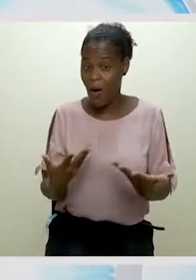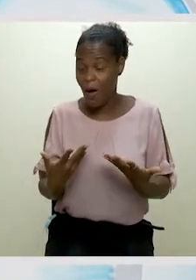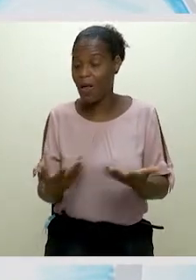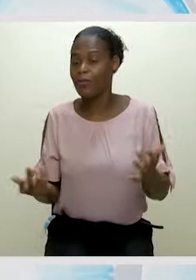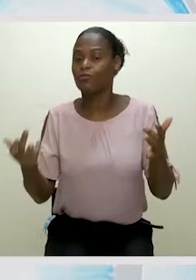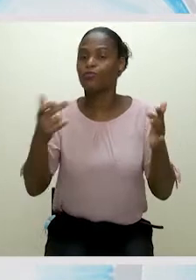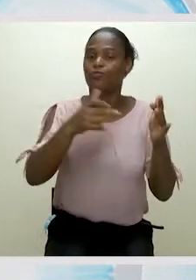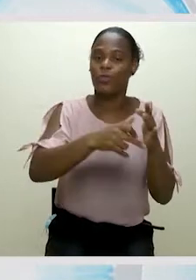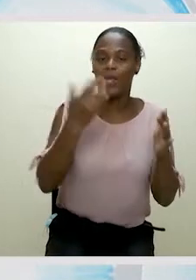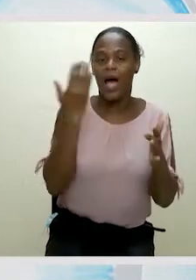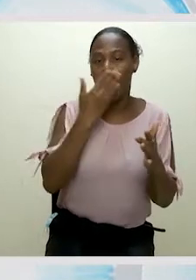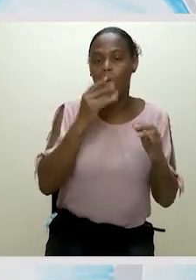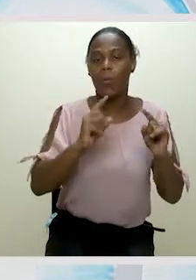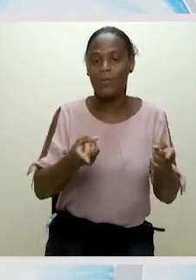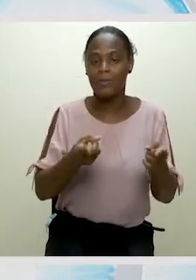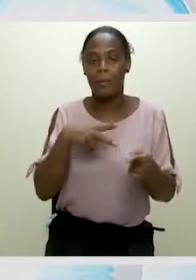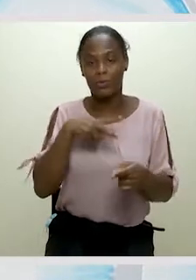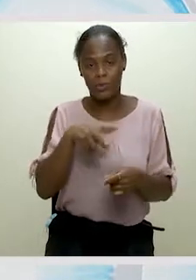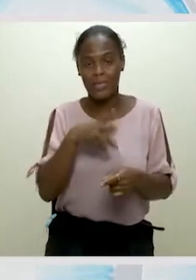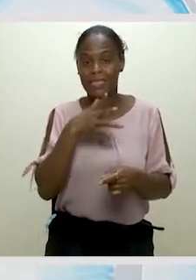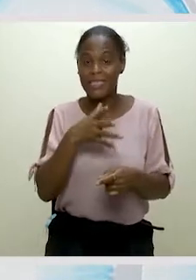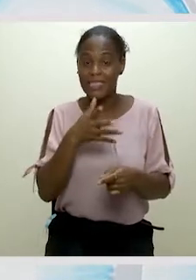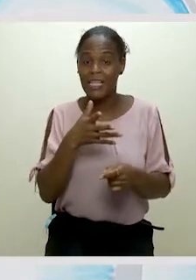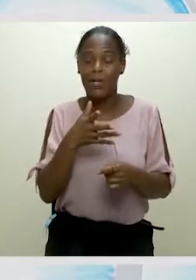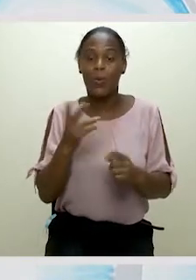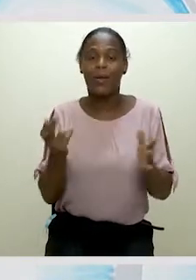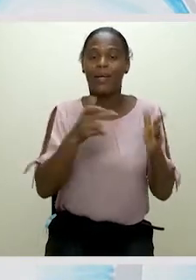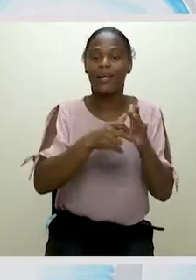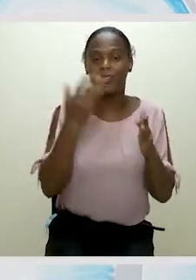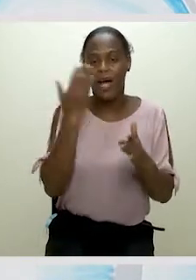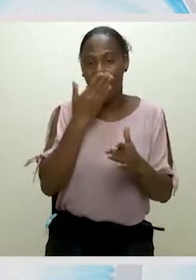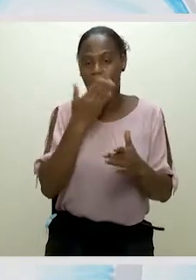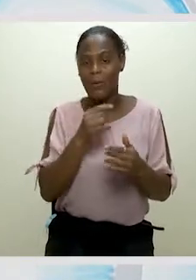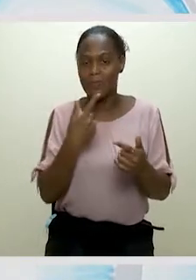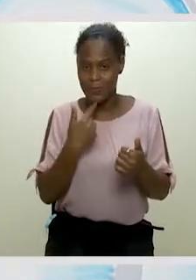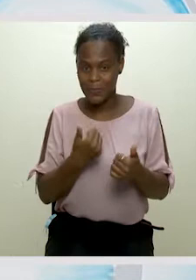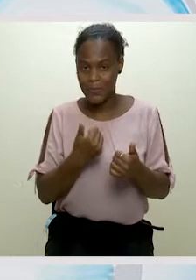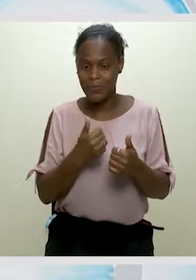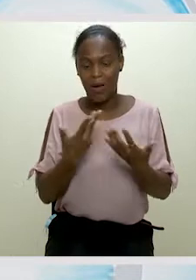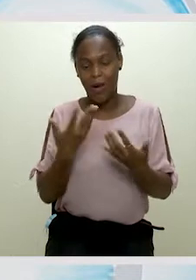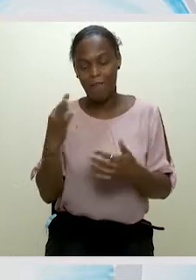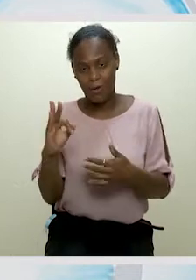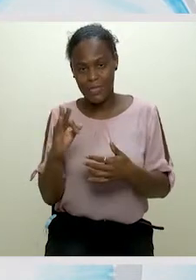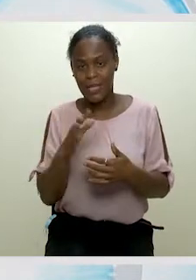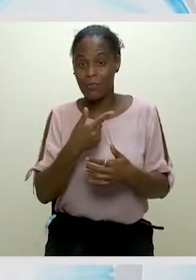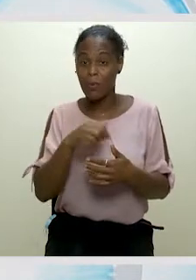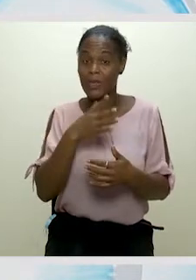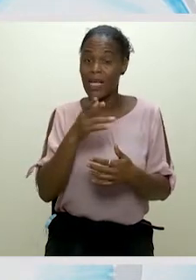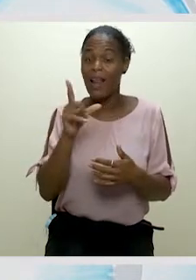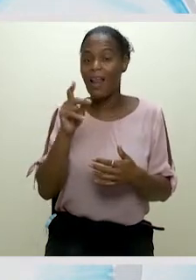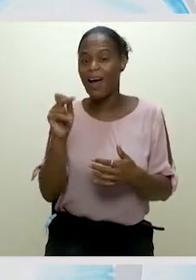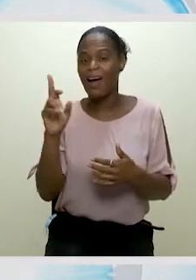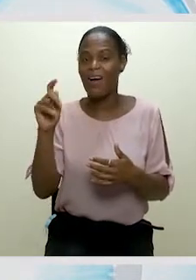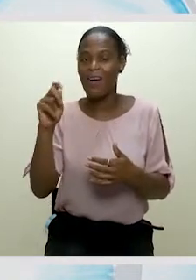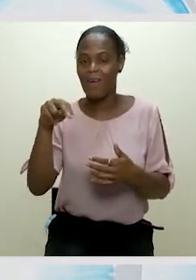às aulas. Em português, costumamos dizer o regresso às aulas, não é? En français, on dit la rentrée.